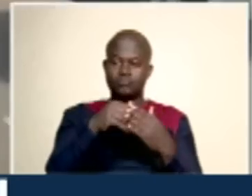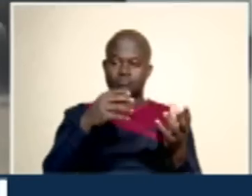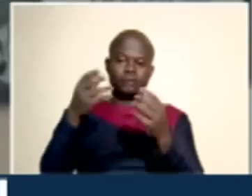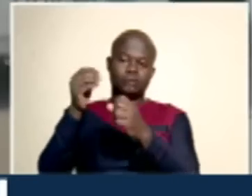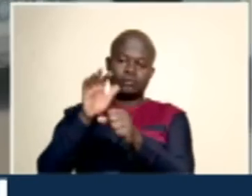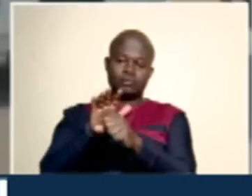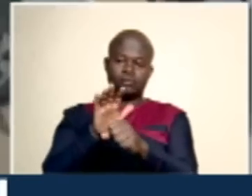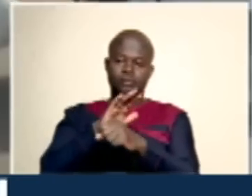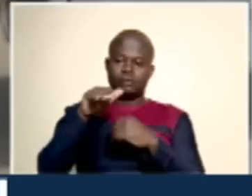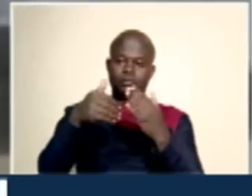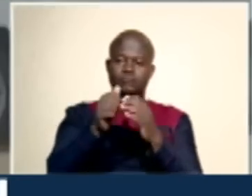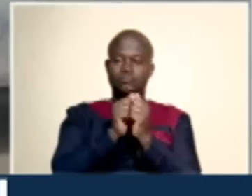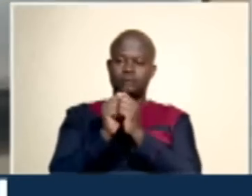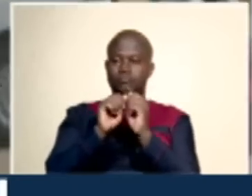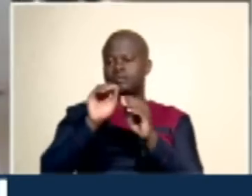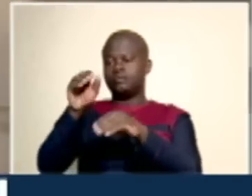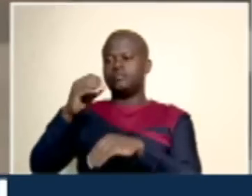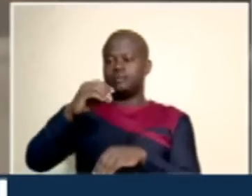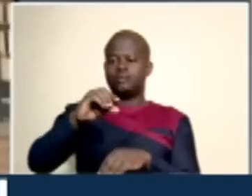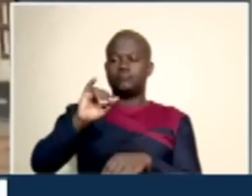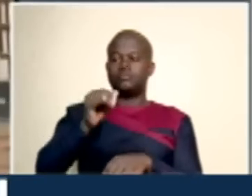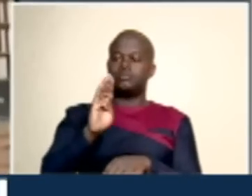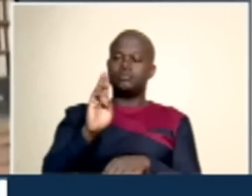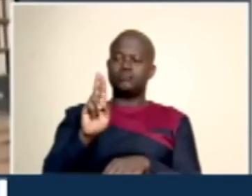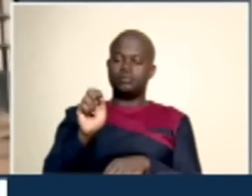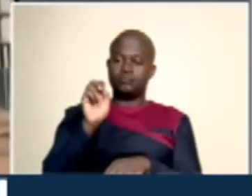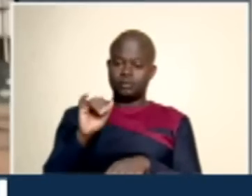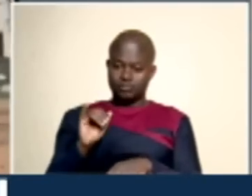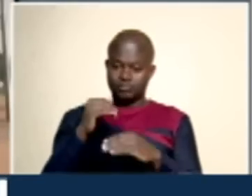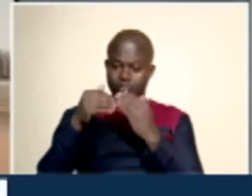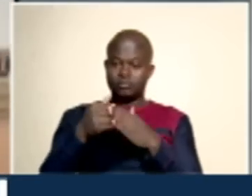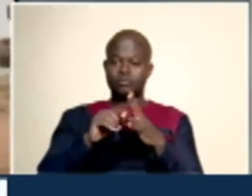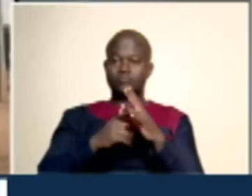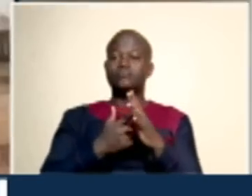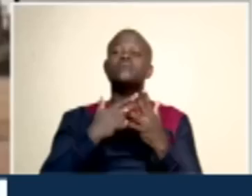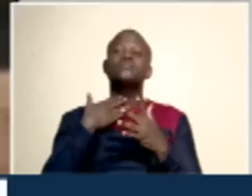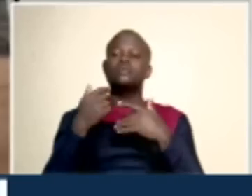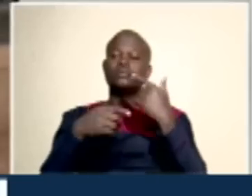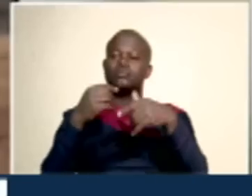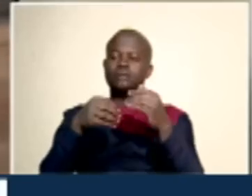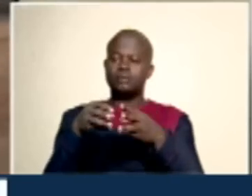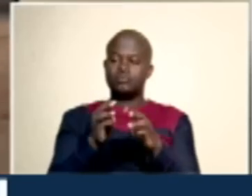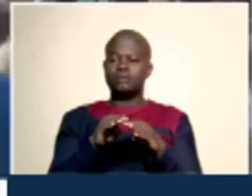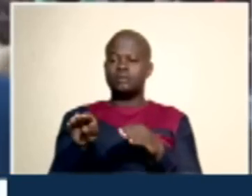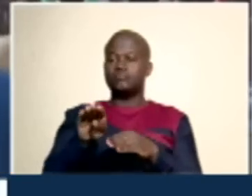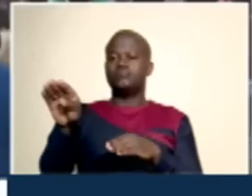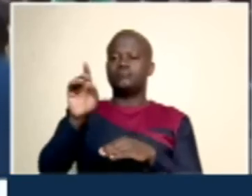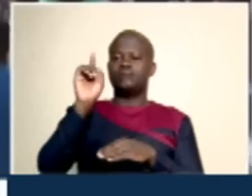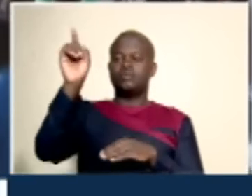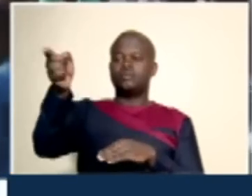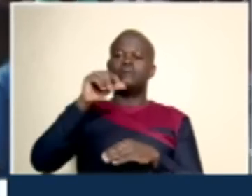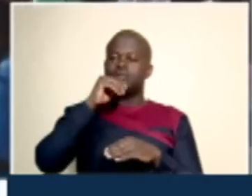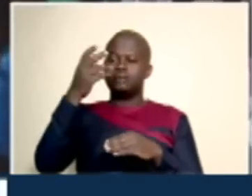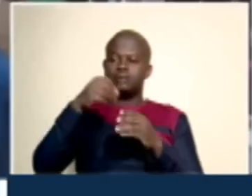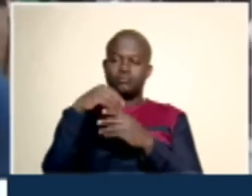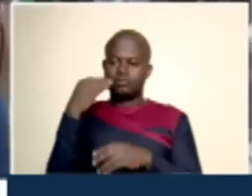abenshi hafi ya bose babageza muri Djibouti noneho bagaheraho ngaho bashaka gukomeza uburyo bakomeza urugendo ntabwo bahita babajyana mu